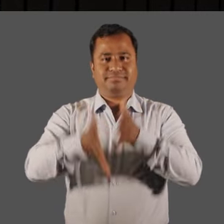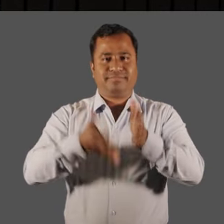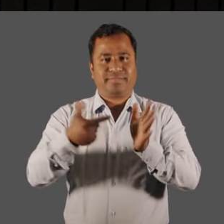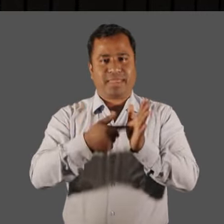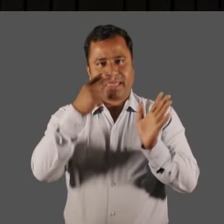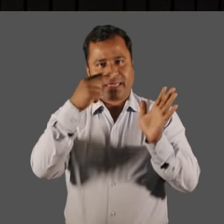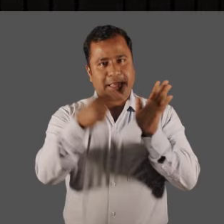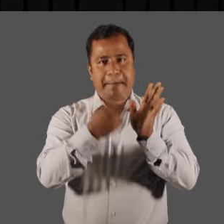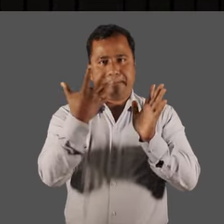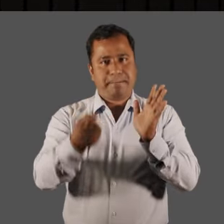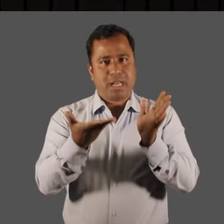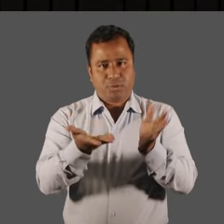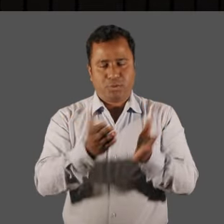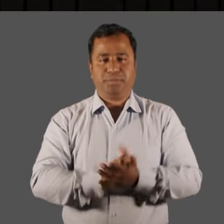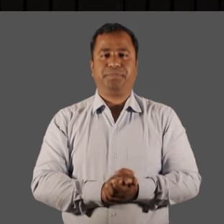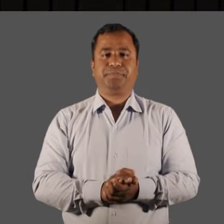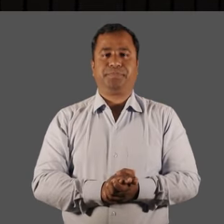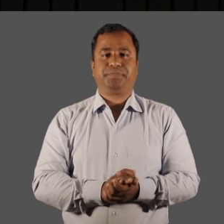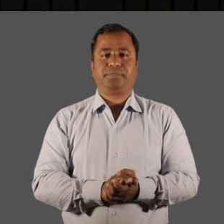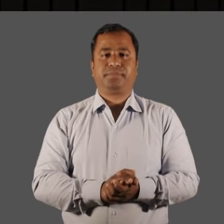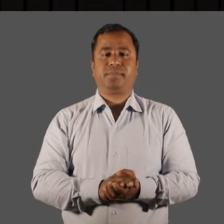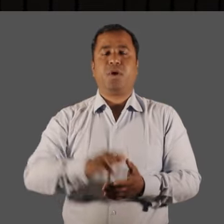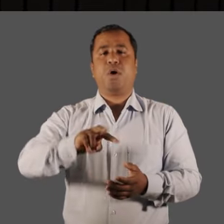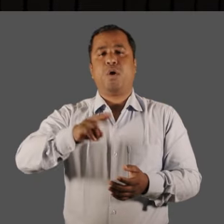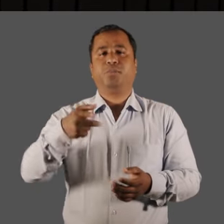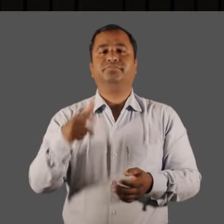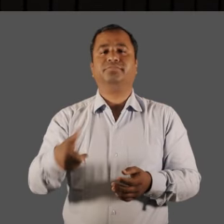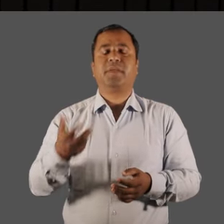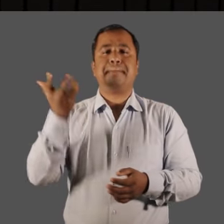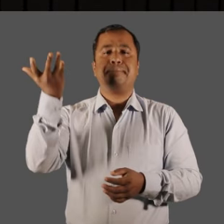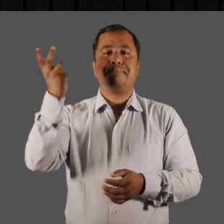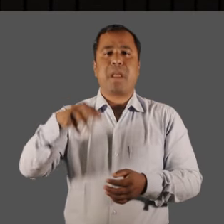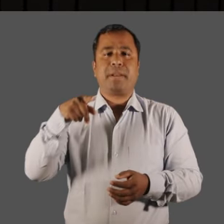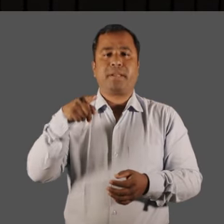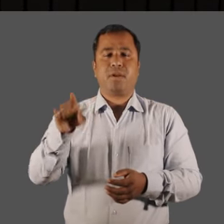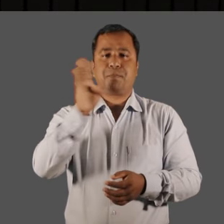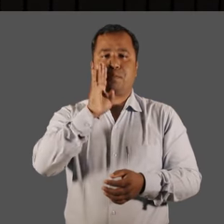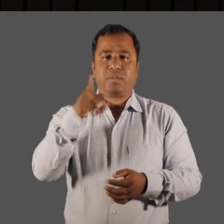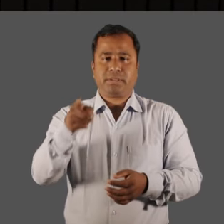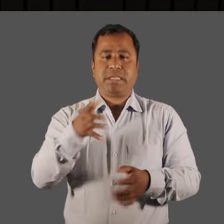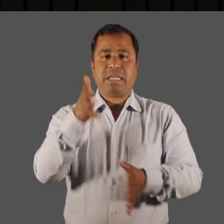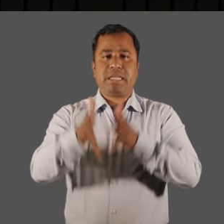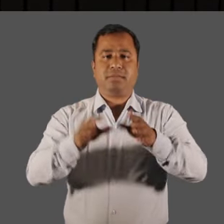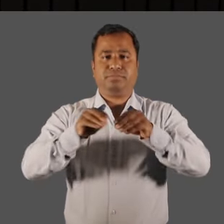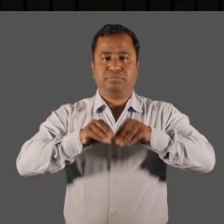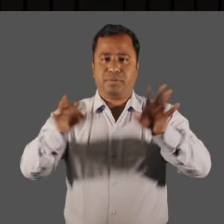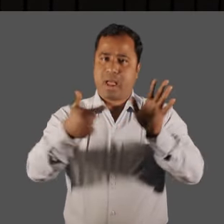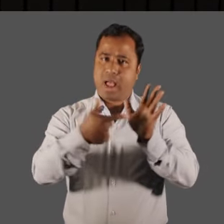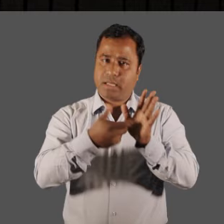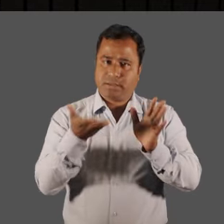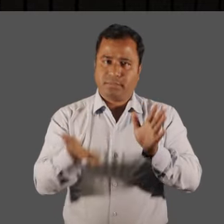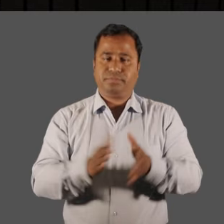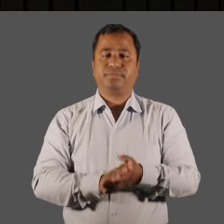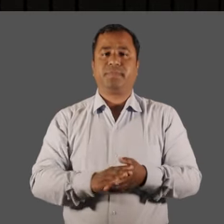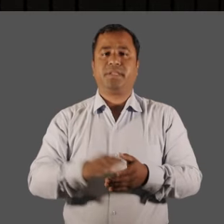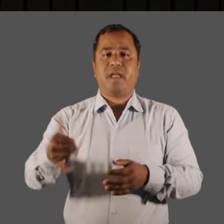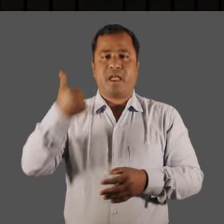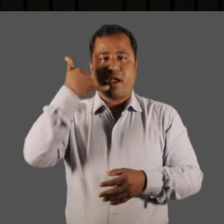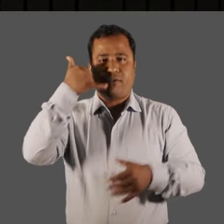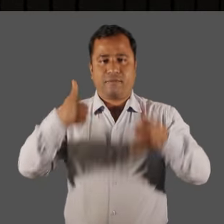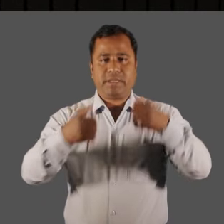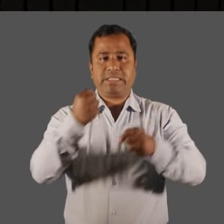দেখতে পাচ্ছি ইশারা ভাষার ইন্টারপ্রিটেশন যাচ্ছে। কর্পোরেট সেক্টরগুলোতে এখন ইশারা ভাষার প্রচলনটা ঢুকে গেছে। আমাদের টেলিকম